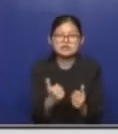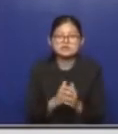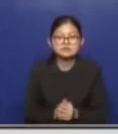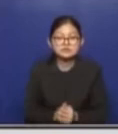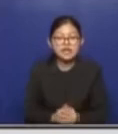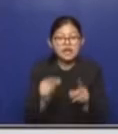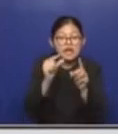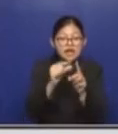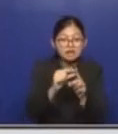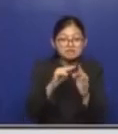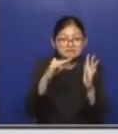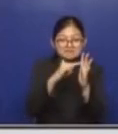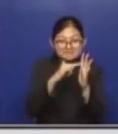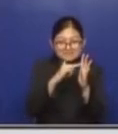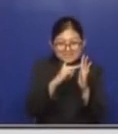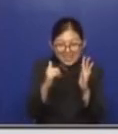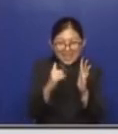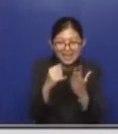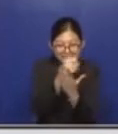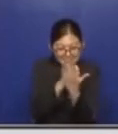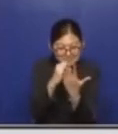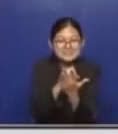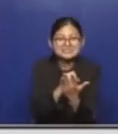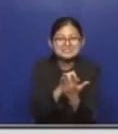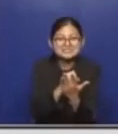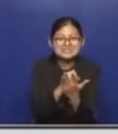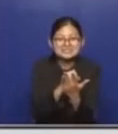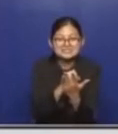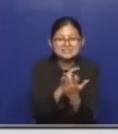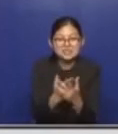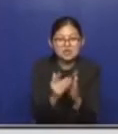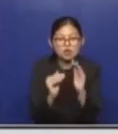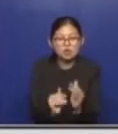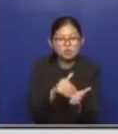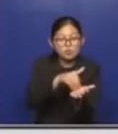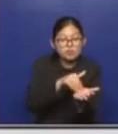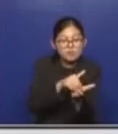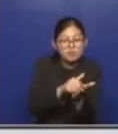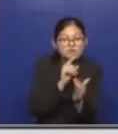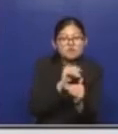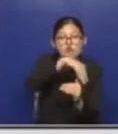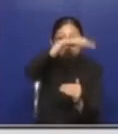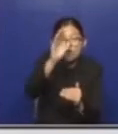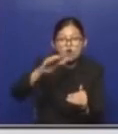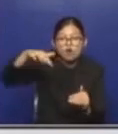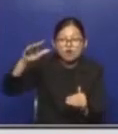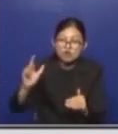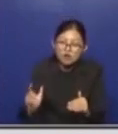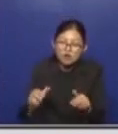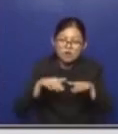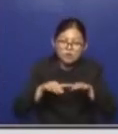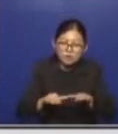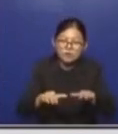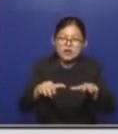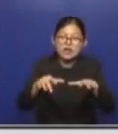ติดนะฮะกลุ่มที่เบาบางที่อยู่บนดอยอยู่ที่ราบอ